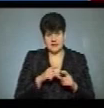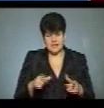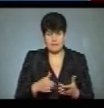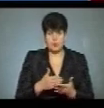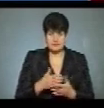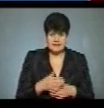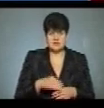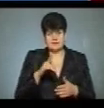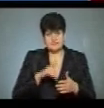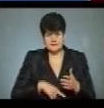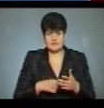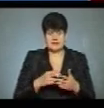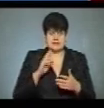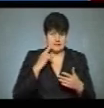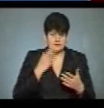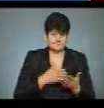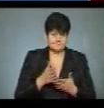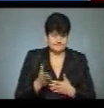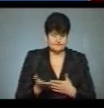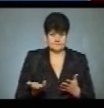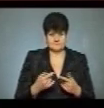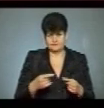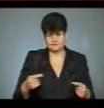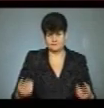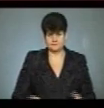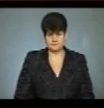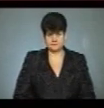та релігійні переконання, сексуальну орієнтацію тощо.